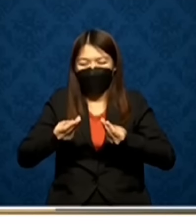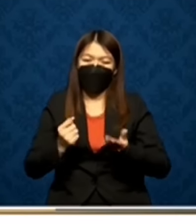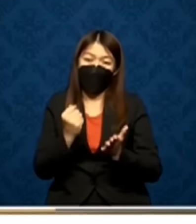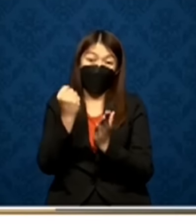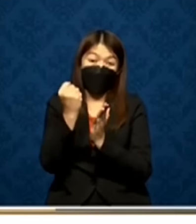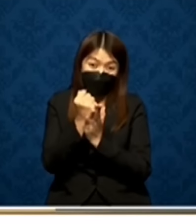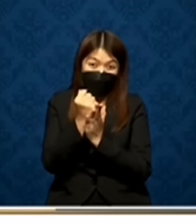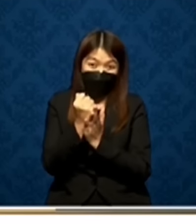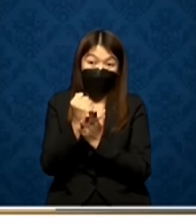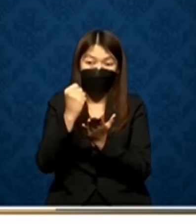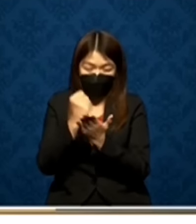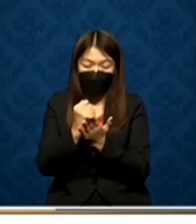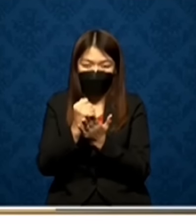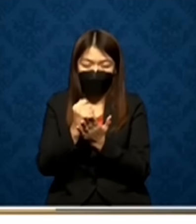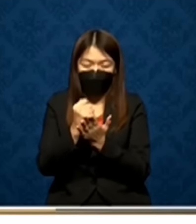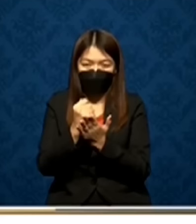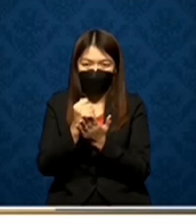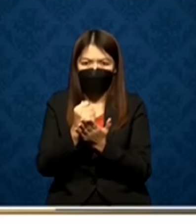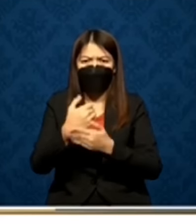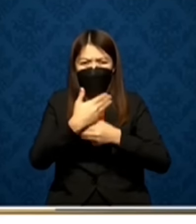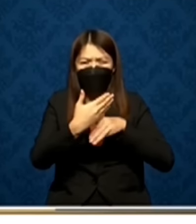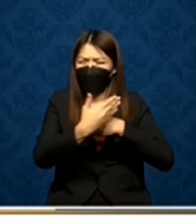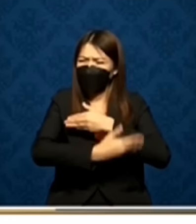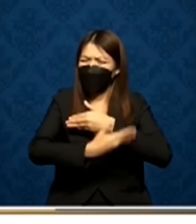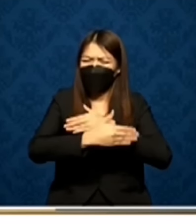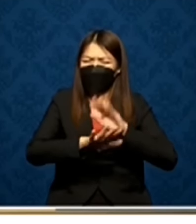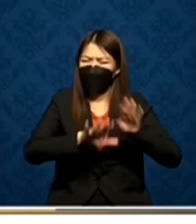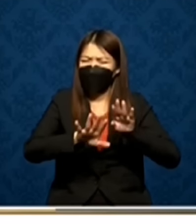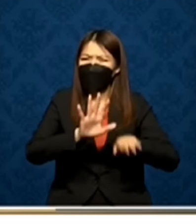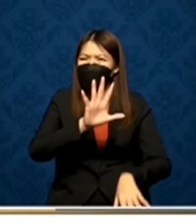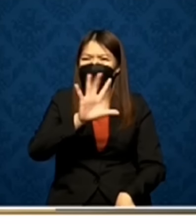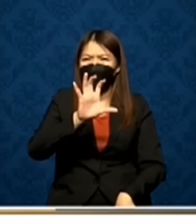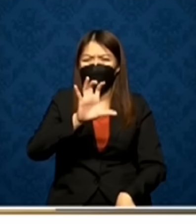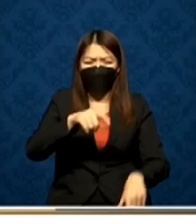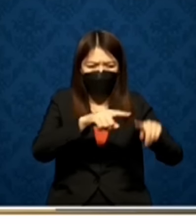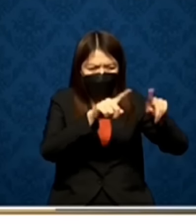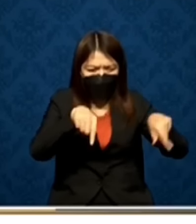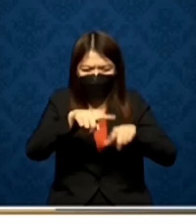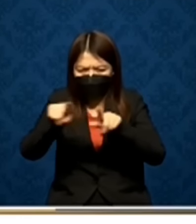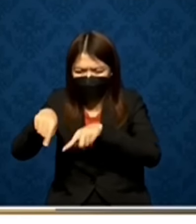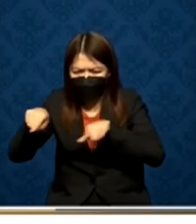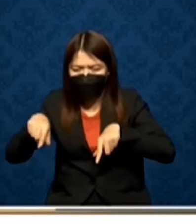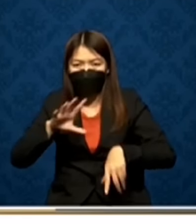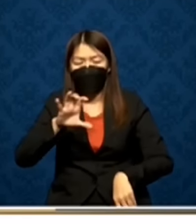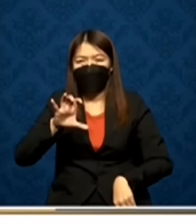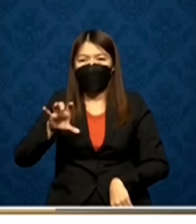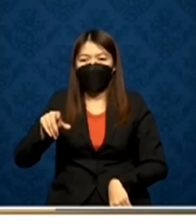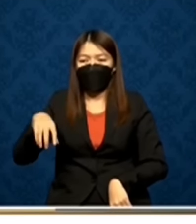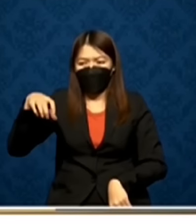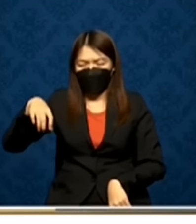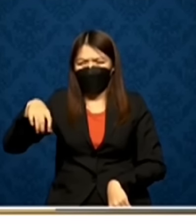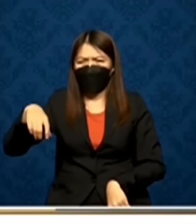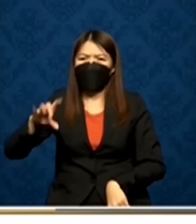ดรถไฟเขามีอยู่ไม่ถึง500แปลงแต่กรมที่ดินบอกว่าเขามีอยู่850แปล